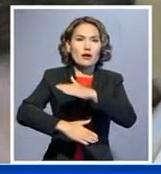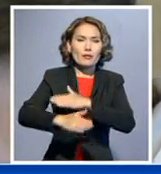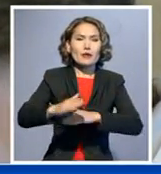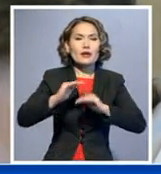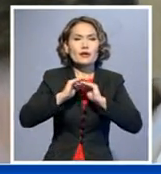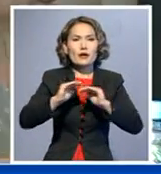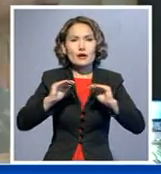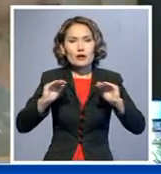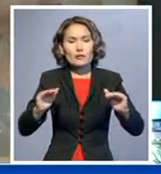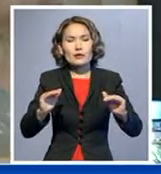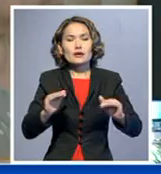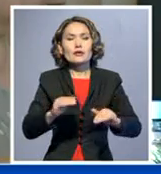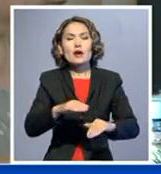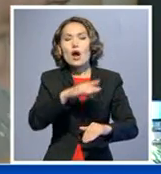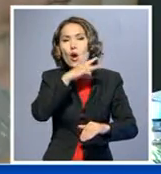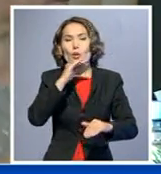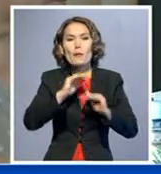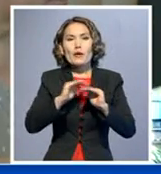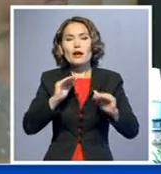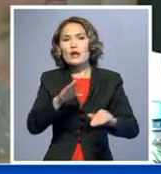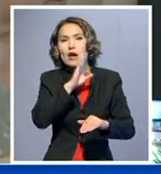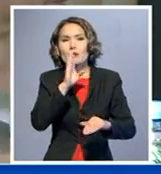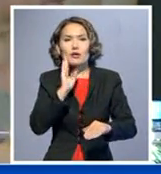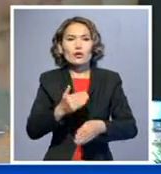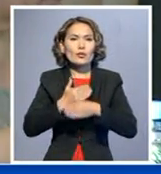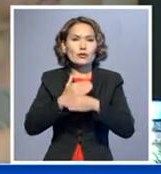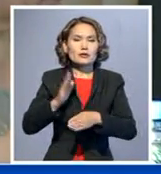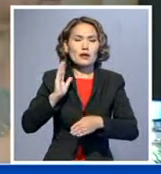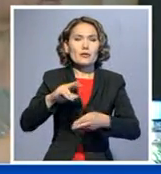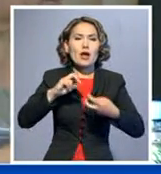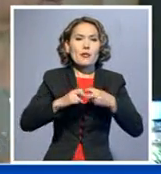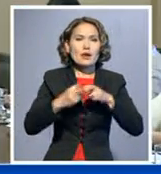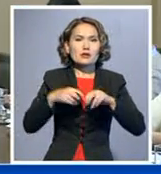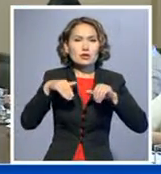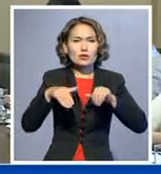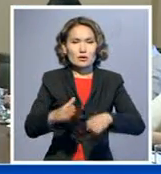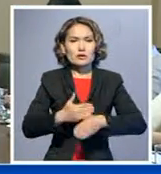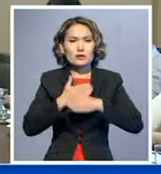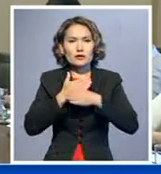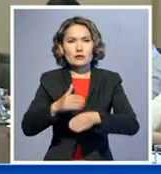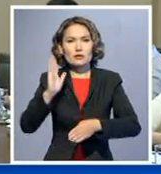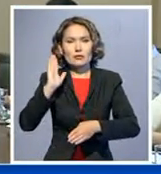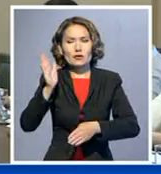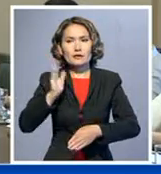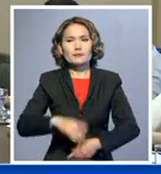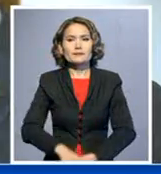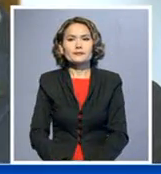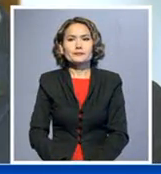көп балалы әйелдерге көмек береді. Кәсіпкерлікпен айналысып жүрген азаматшалардың да мәселелерін тиімді шешуге атсалыспақ.